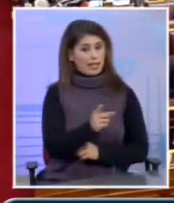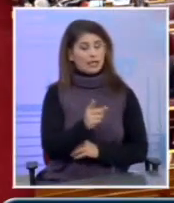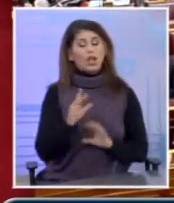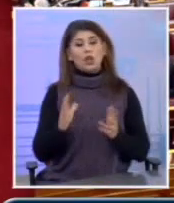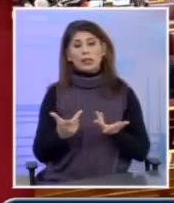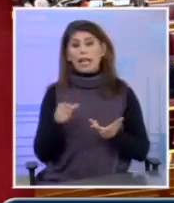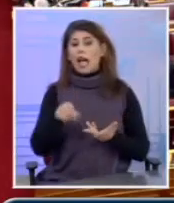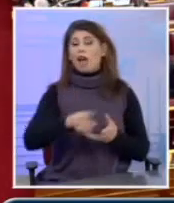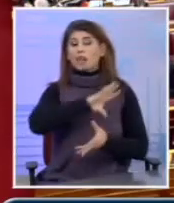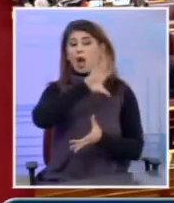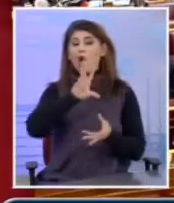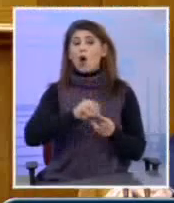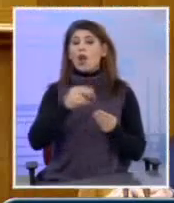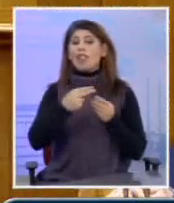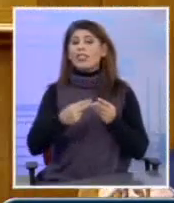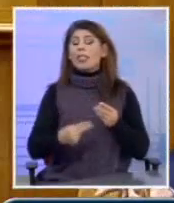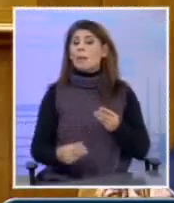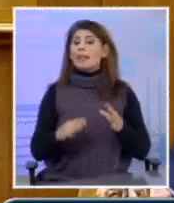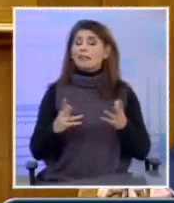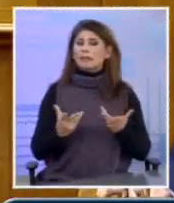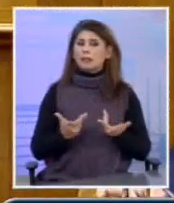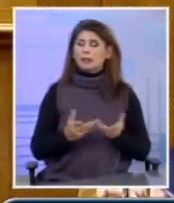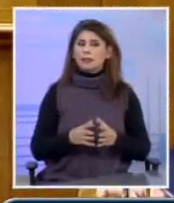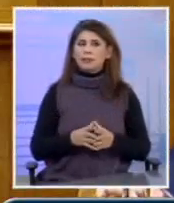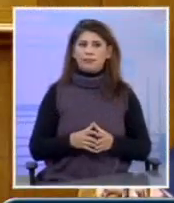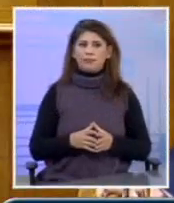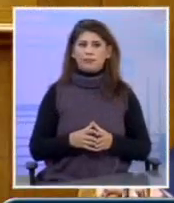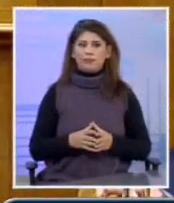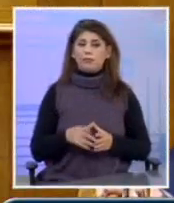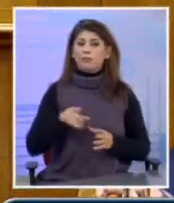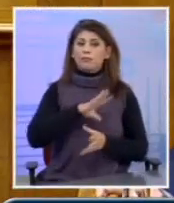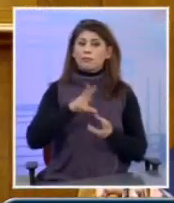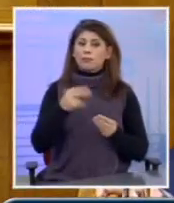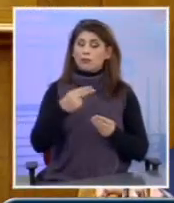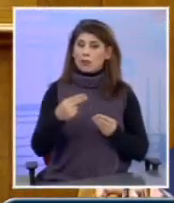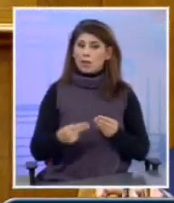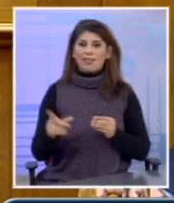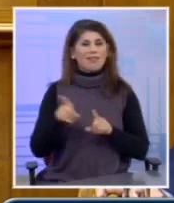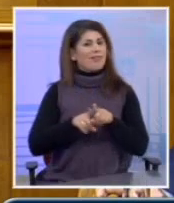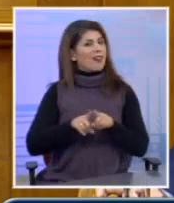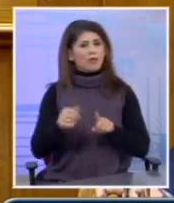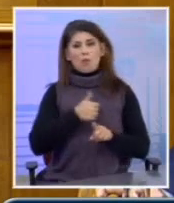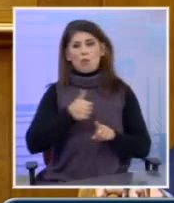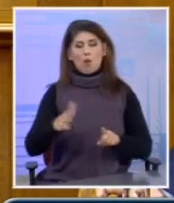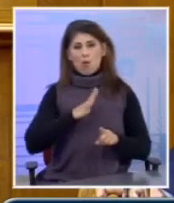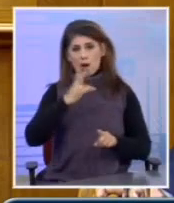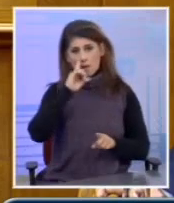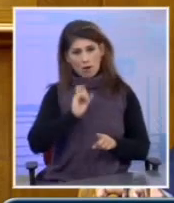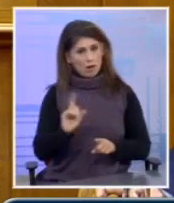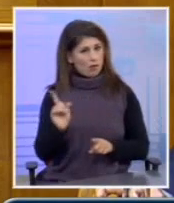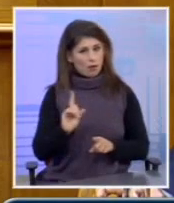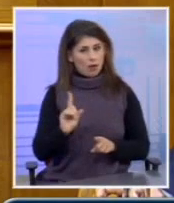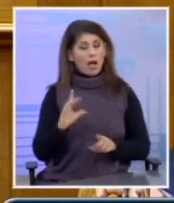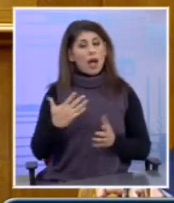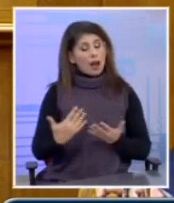πρόκειται για ζητήματα όχι μόνο που έχουν να κάνουν με την ανθρώπινη υποχρέωση, αλλά είναι και ζητήματα